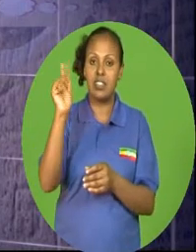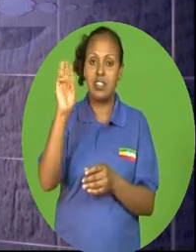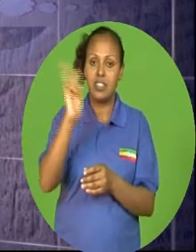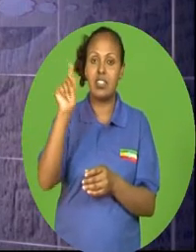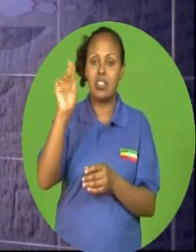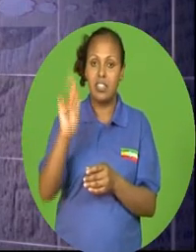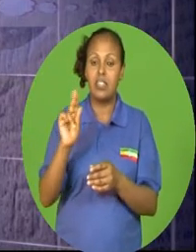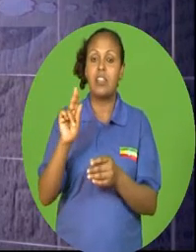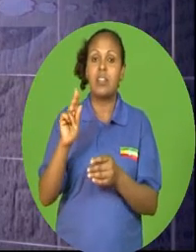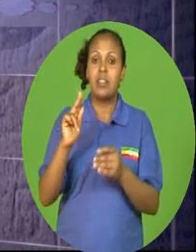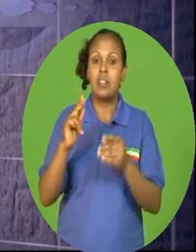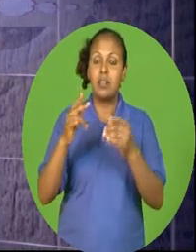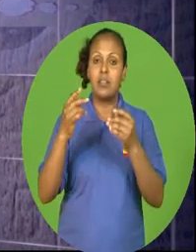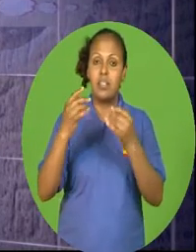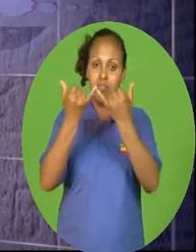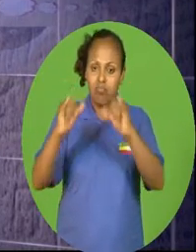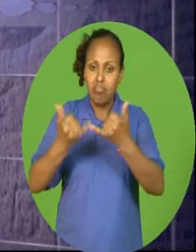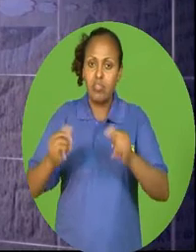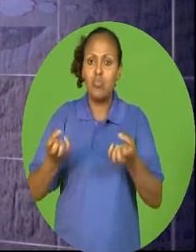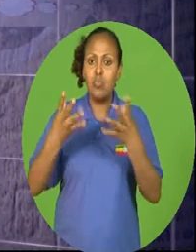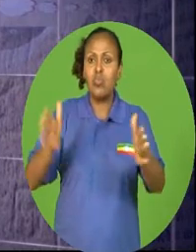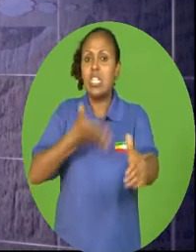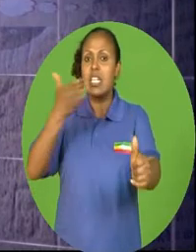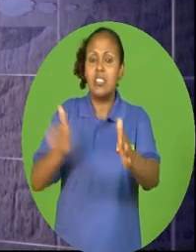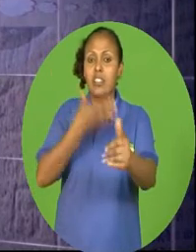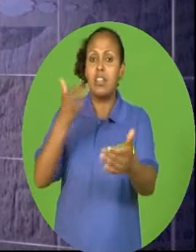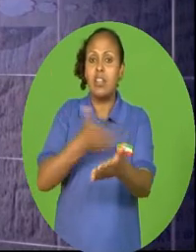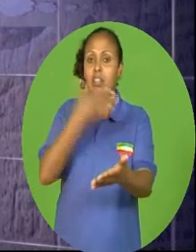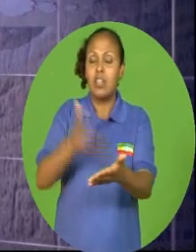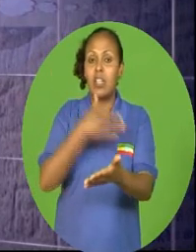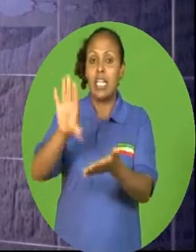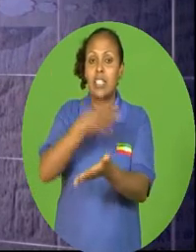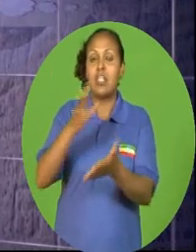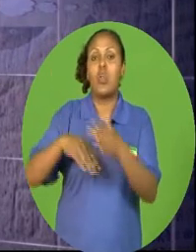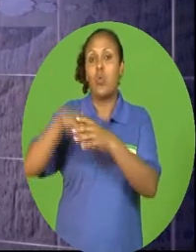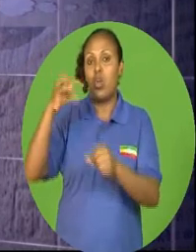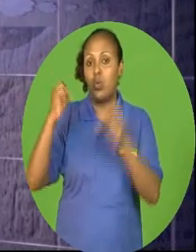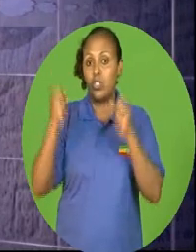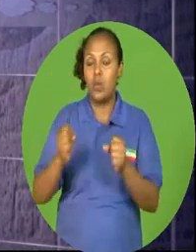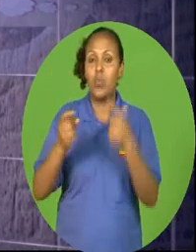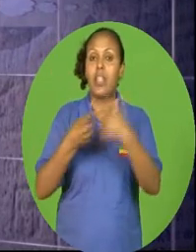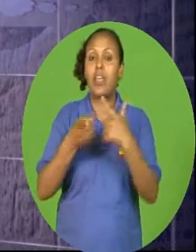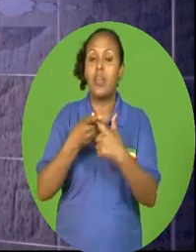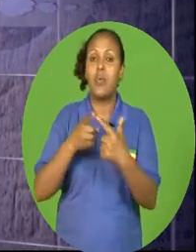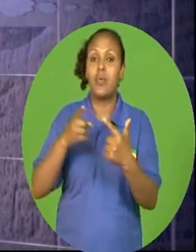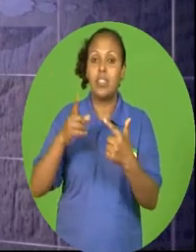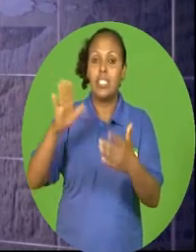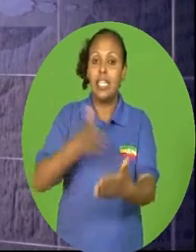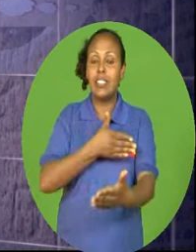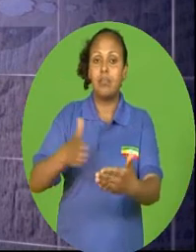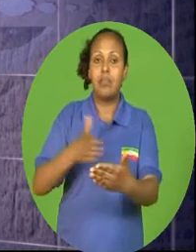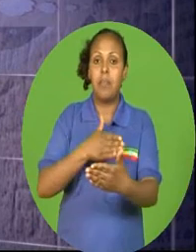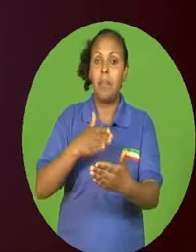ስንኝ የሰፈረ ሐሳብ በዝርው ሊተነተን ብዙ ገጾች ሊወጡት ይችላል። ሁለተኛው የግጥም